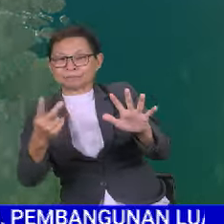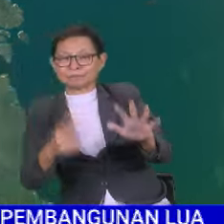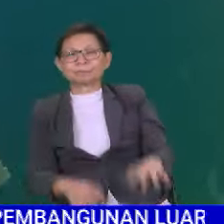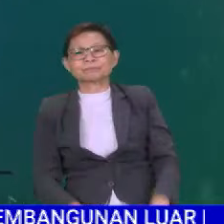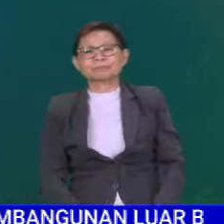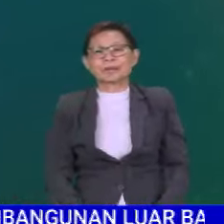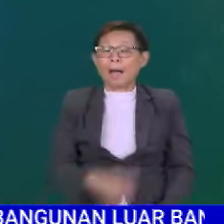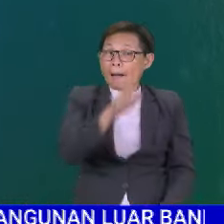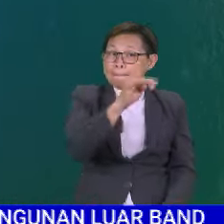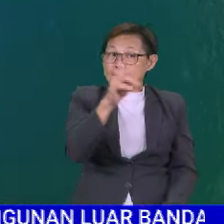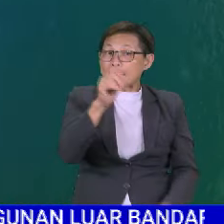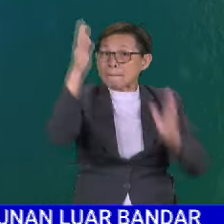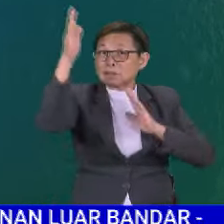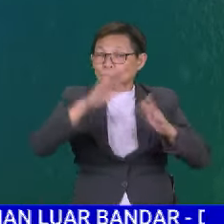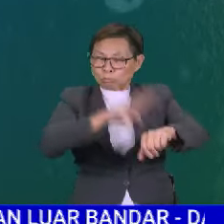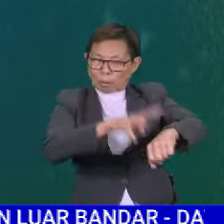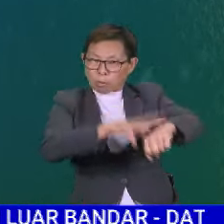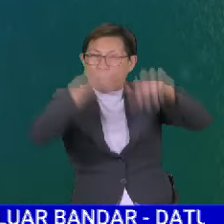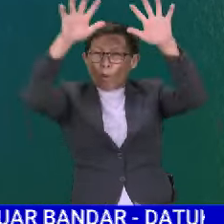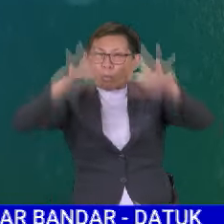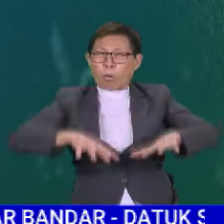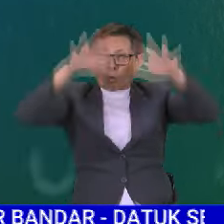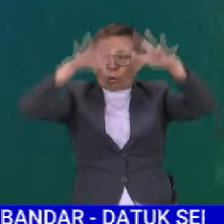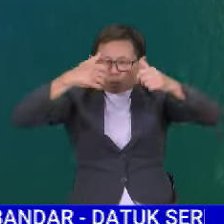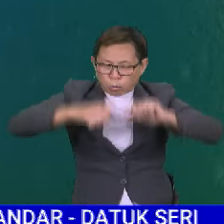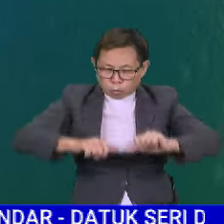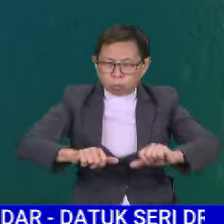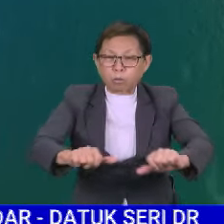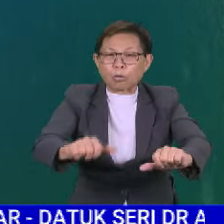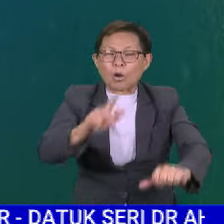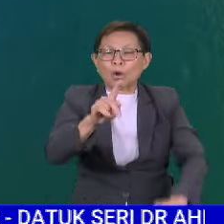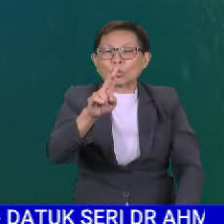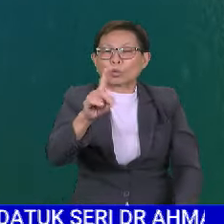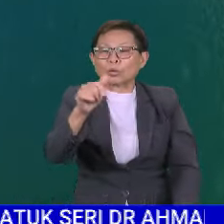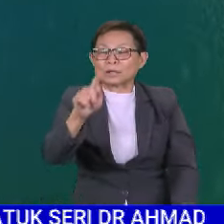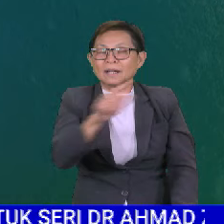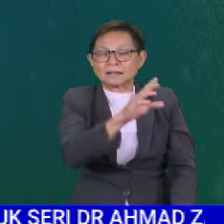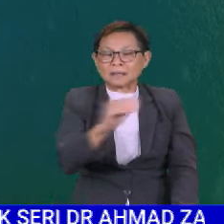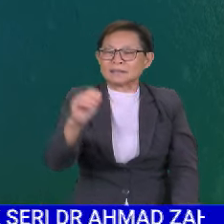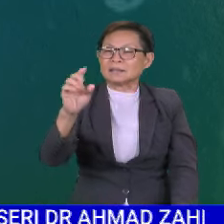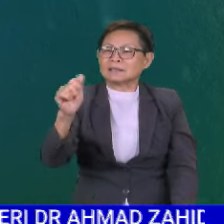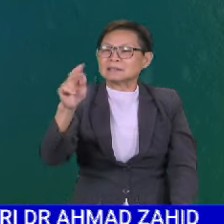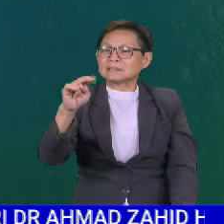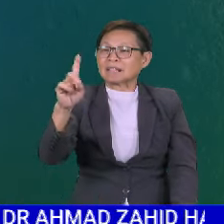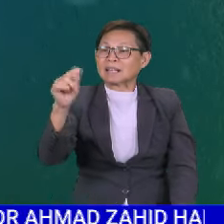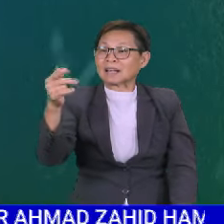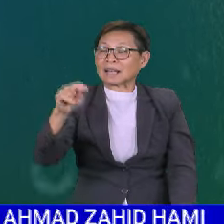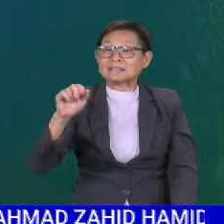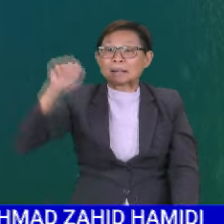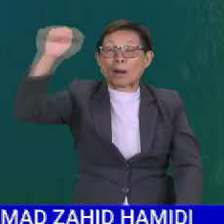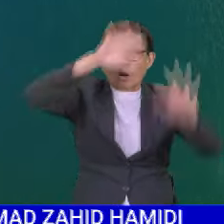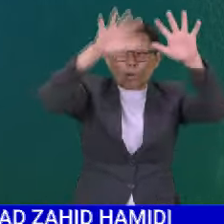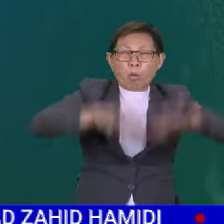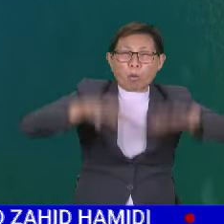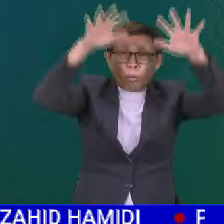Selain itu, Met Malaysia juga turut mengeluarkan amaran hujan berterusan untuk bahagian Kudat dan juga Sandakan di negeri Sabah. Namun begitu, hujan lebat